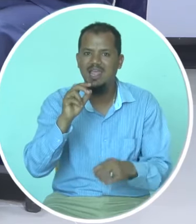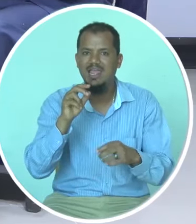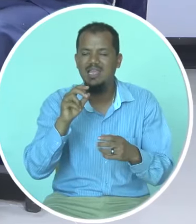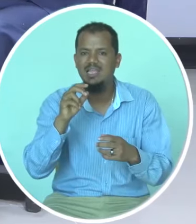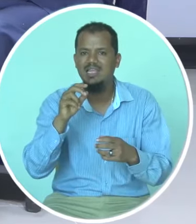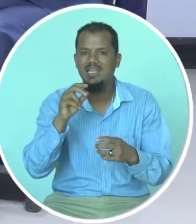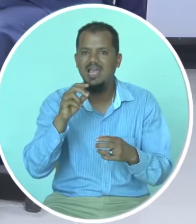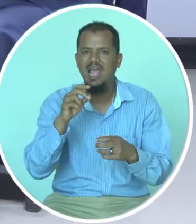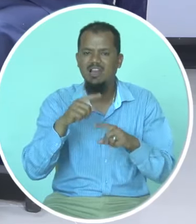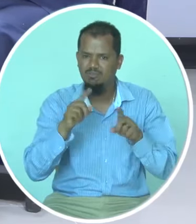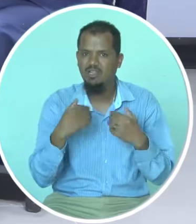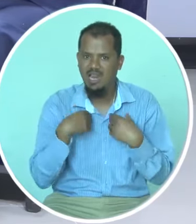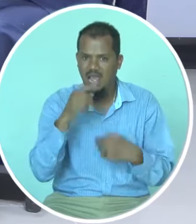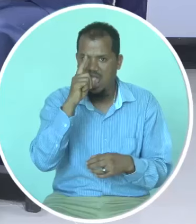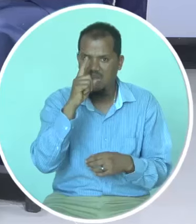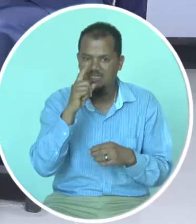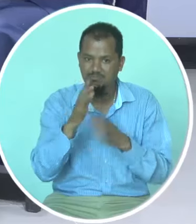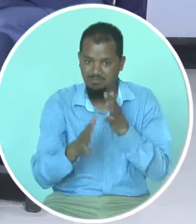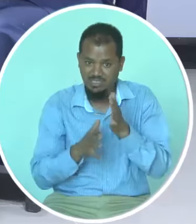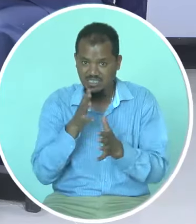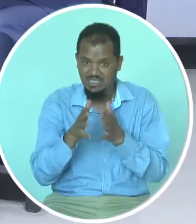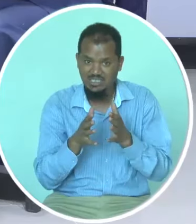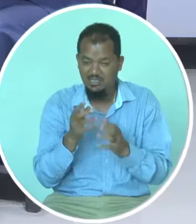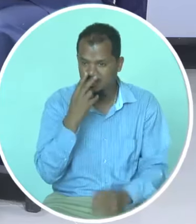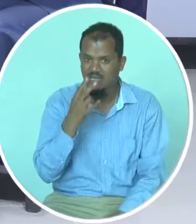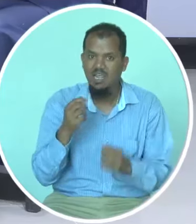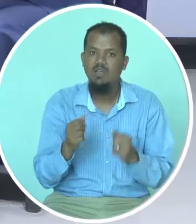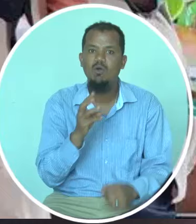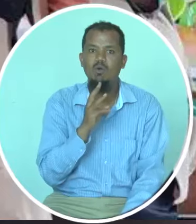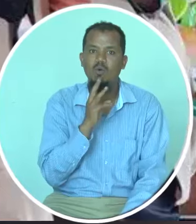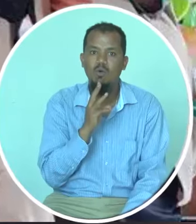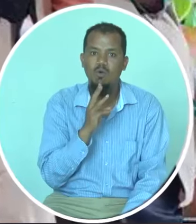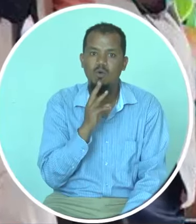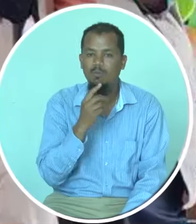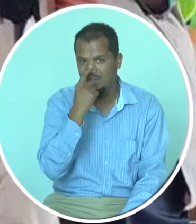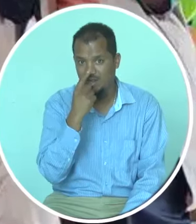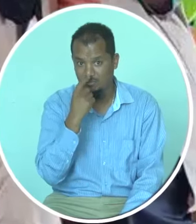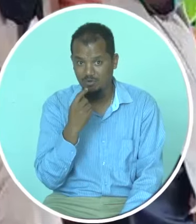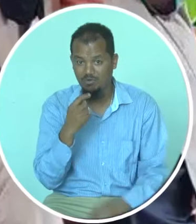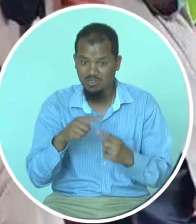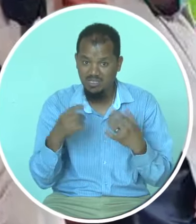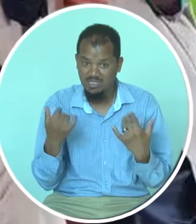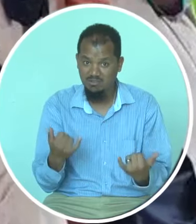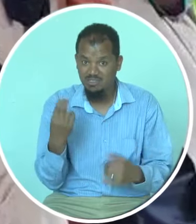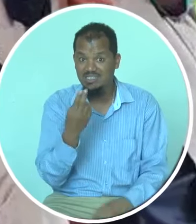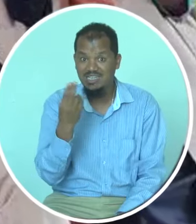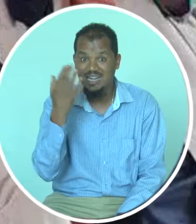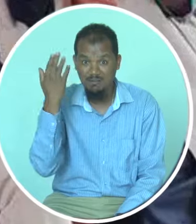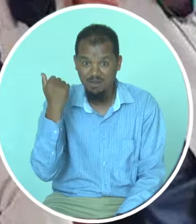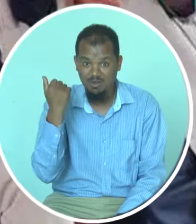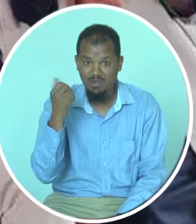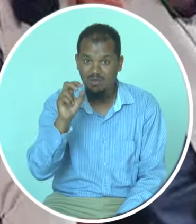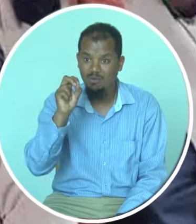ማለት ለምሳሌ አንድ ምልክት ለናይ እንችላለን ውሃ በተለምዶ እኛ እስካሁን ድረስ እንጠቀም